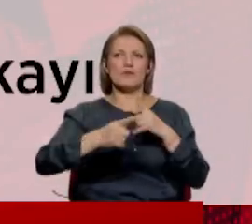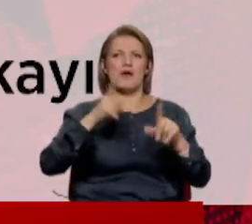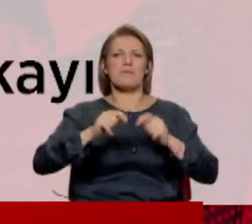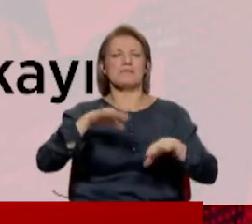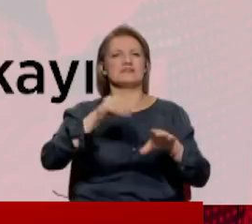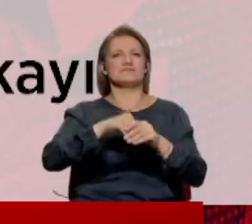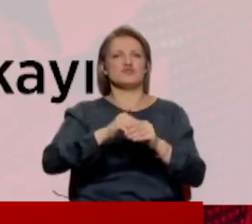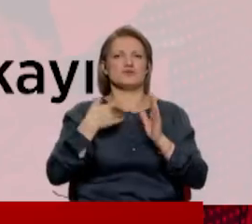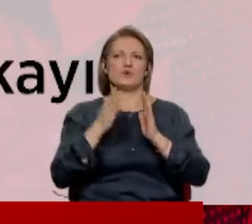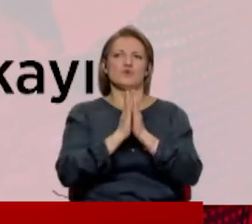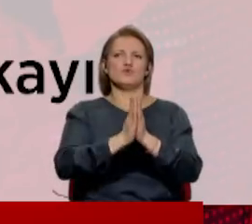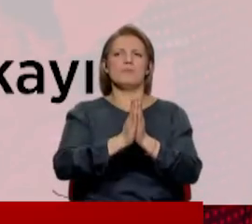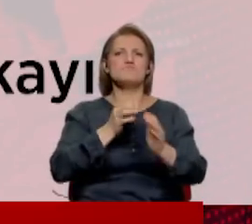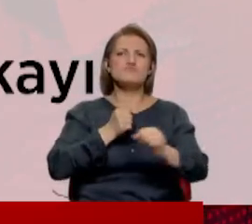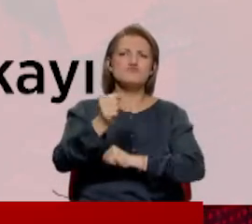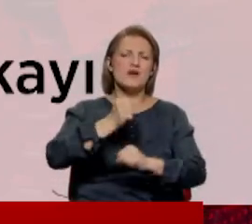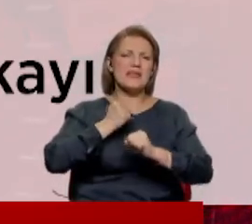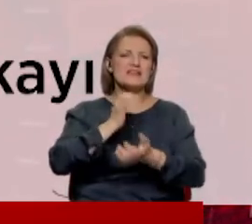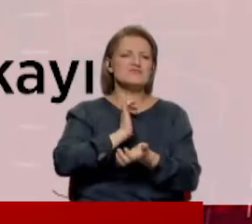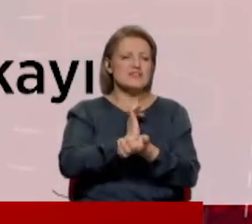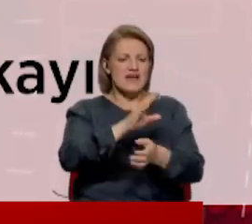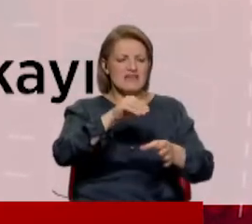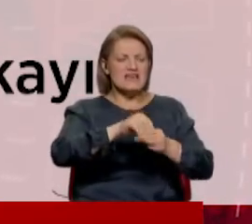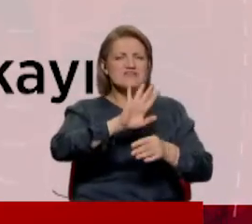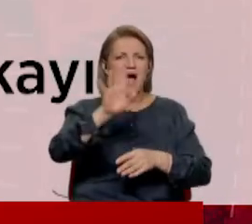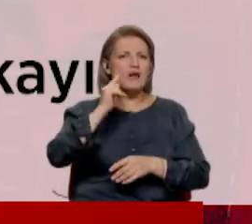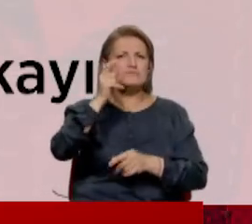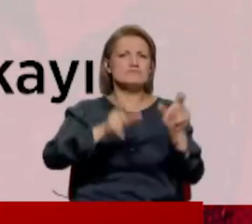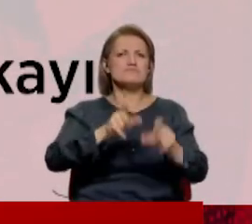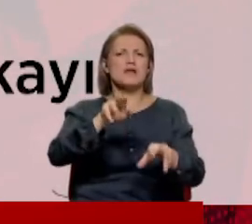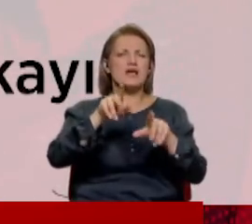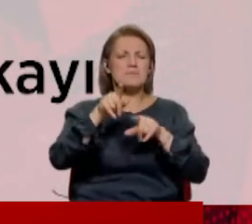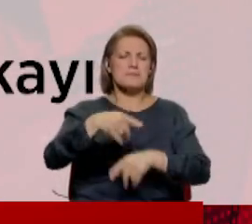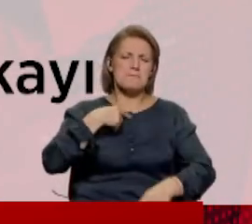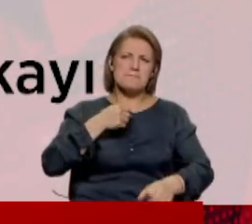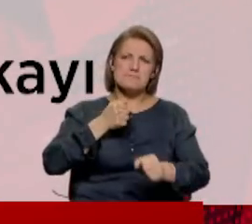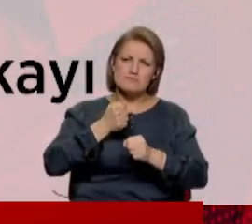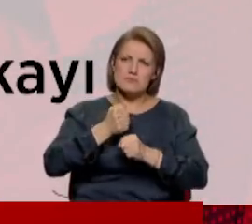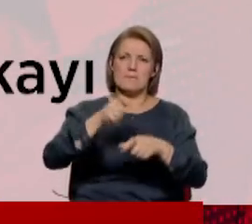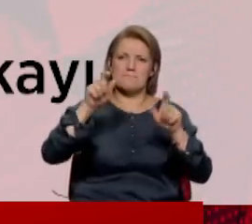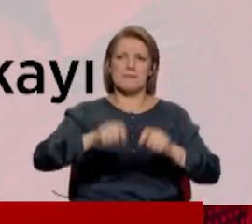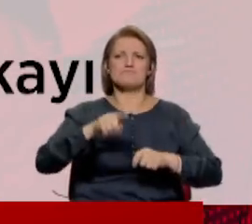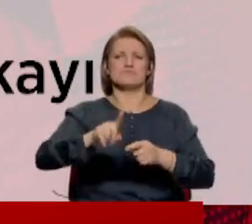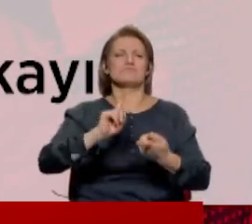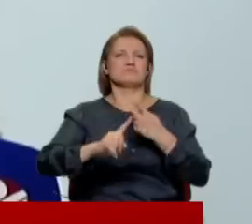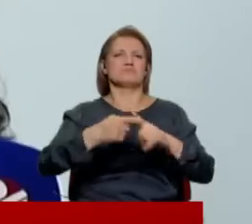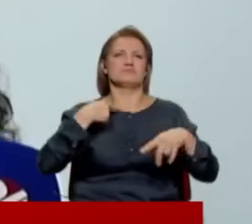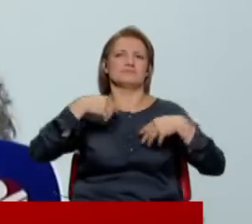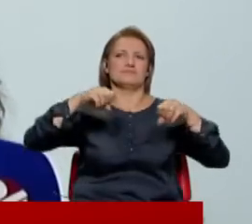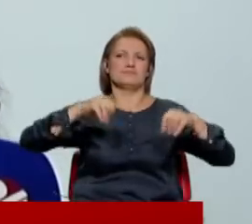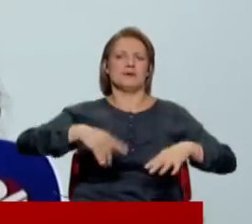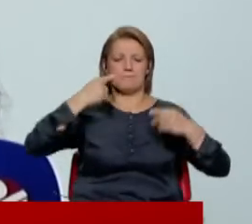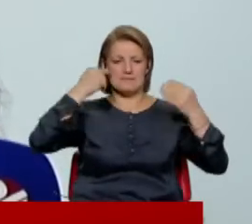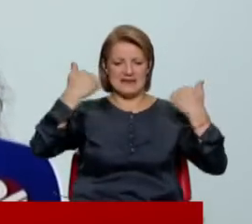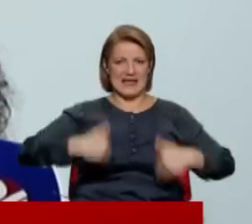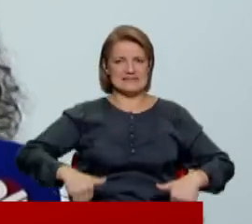mücadeleyi cezaevinden her yoldaşım gibi dirençle sürdürürken aktif politikayı Bu aşamada bırakıyorum bireysel